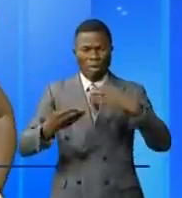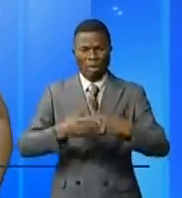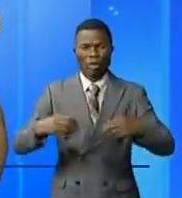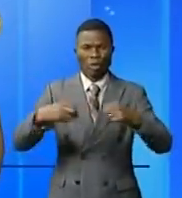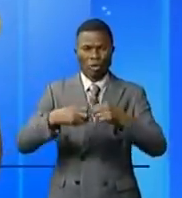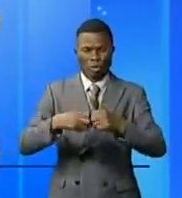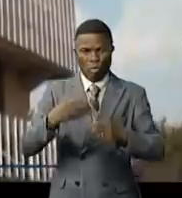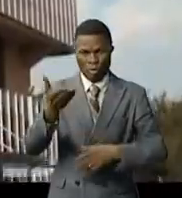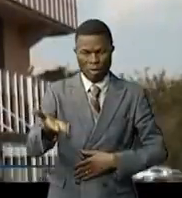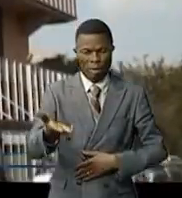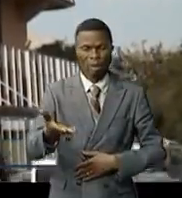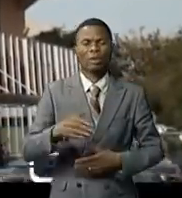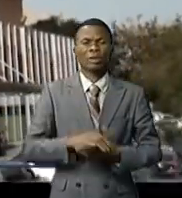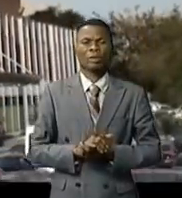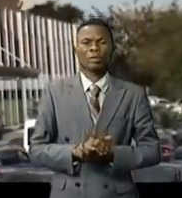cette centrale.